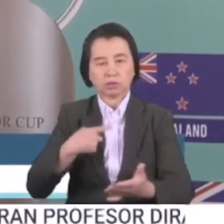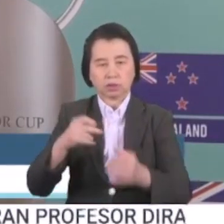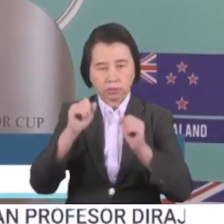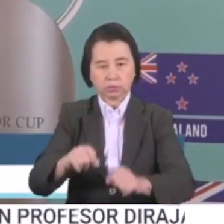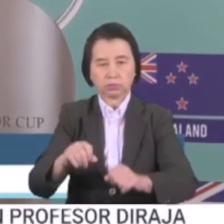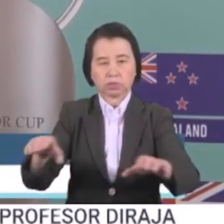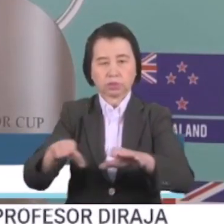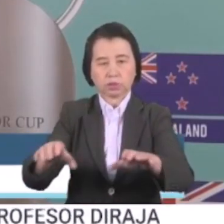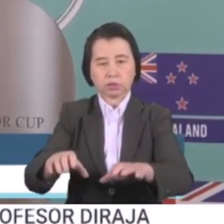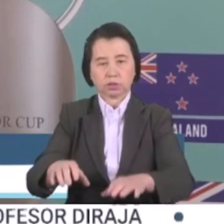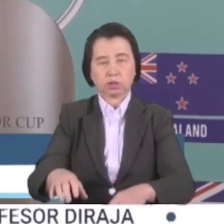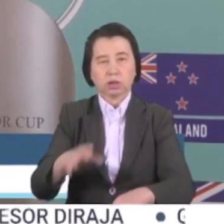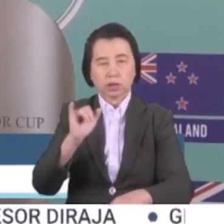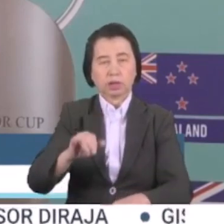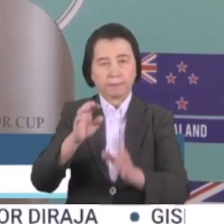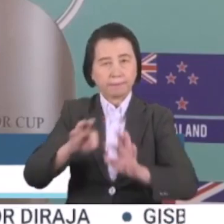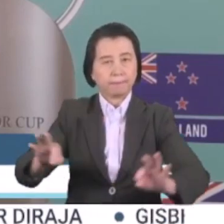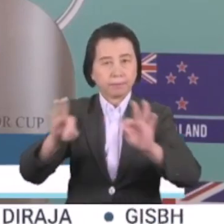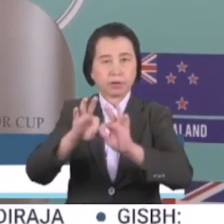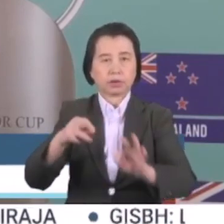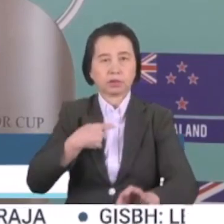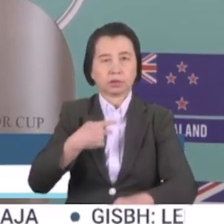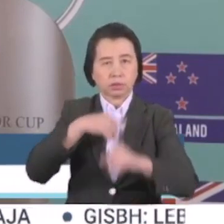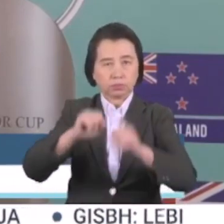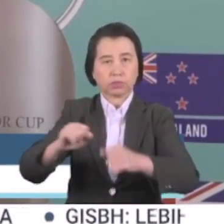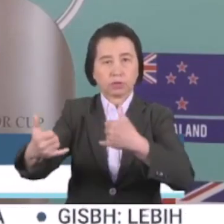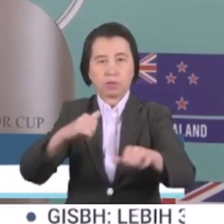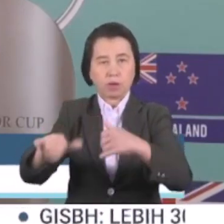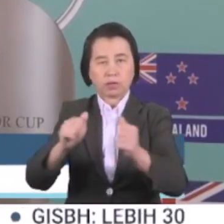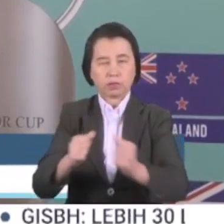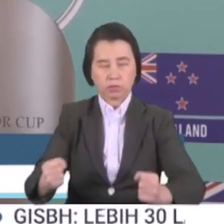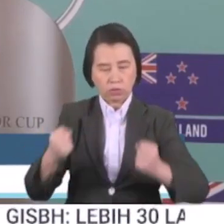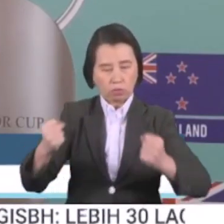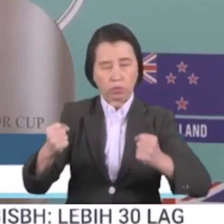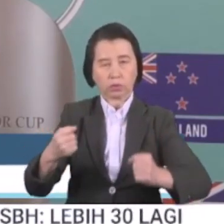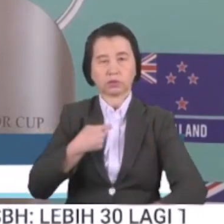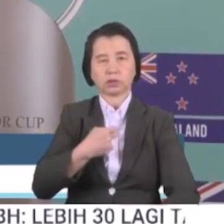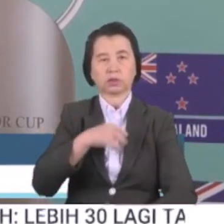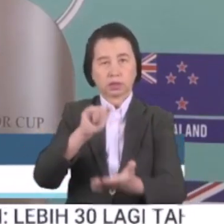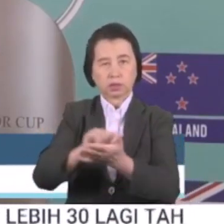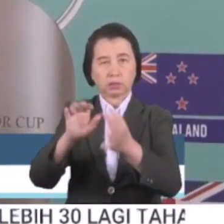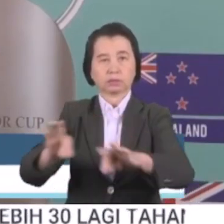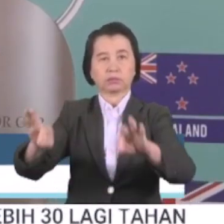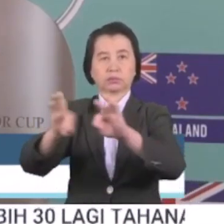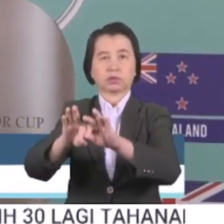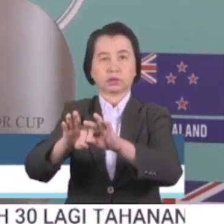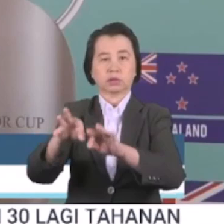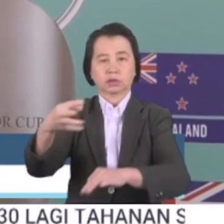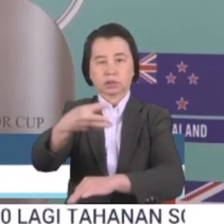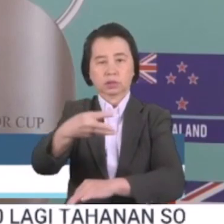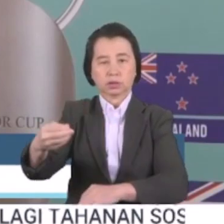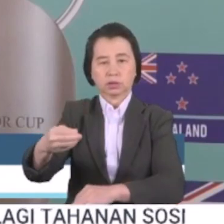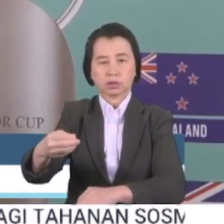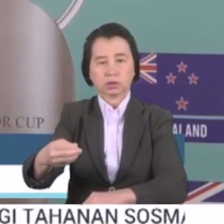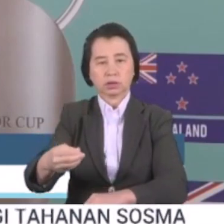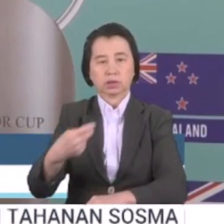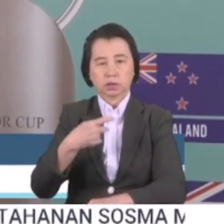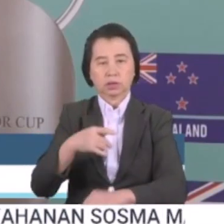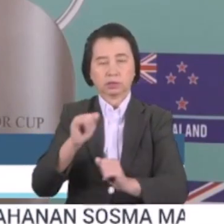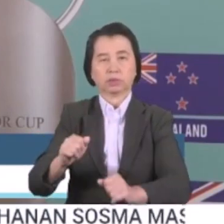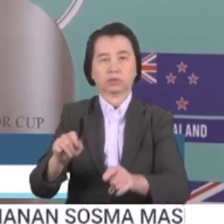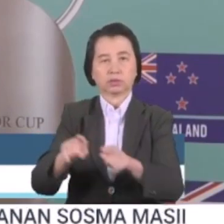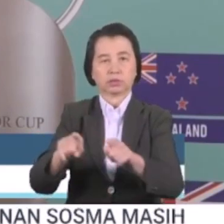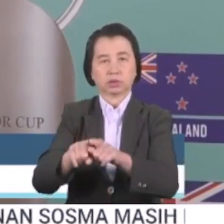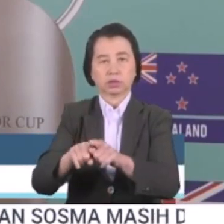boleh lakukan asal kita boleh bermain dengan kekuatan kita, itu penting. Dan game seperti Great